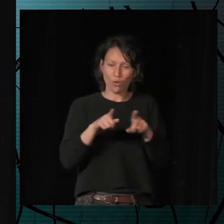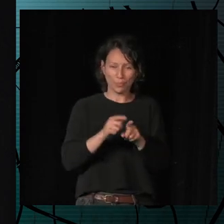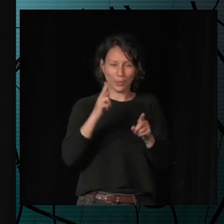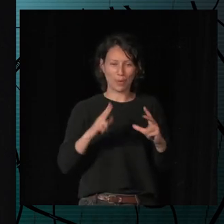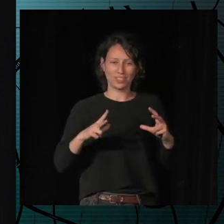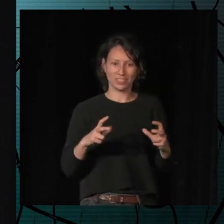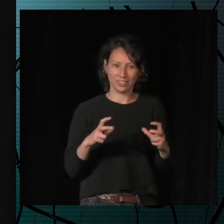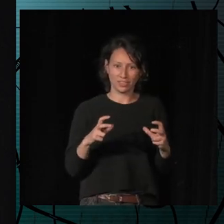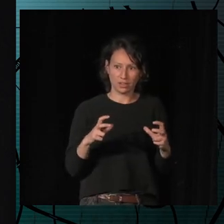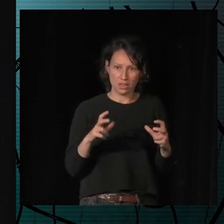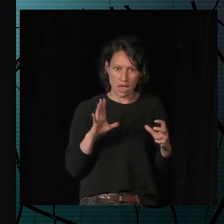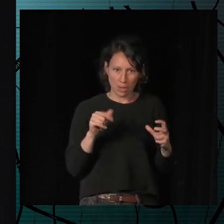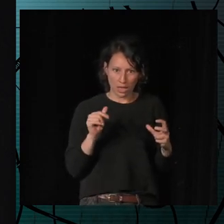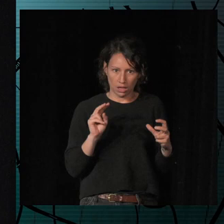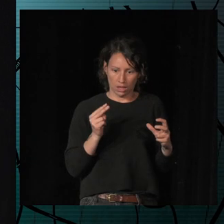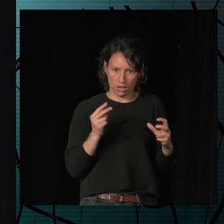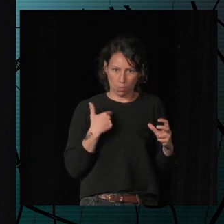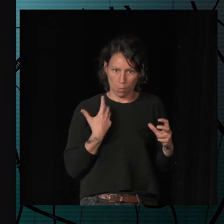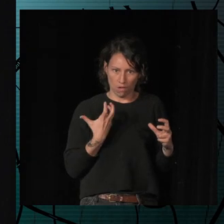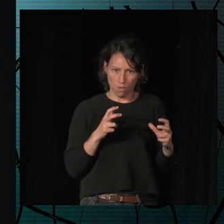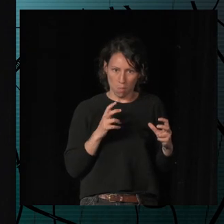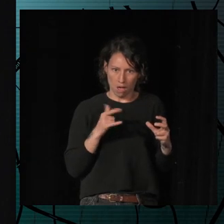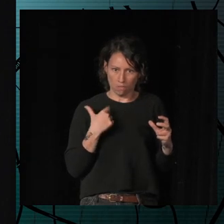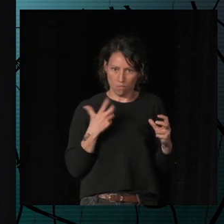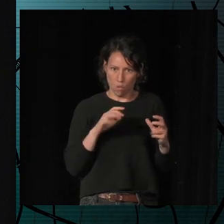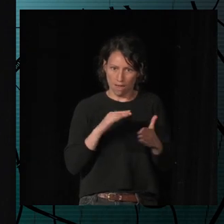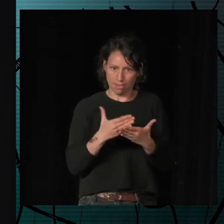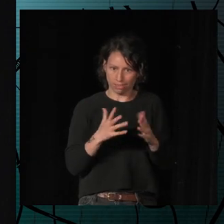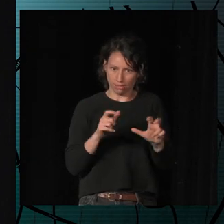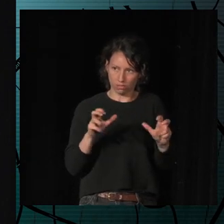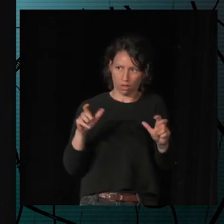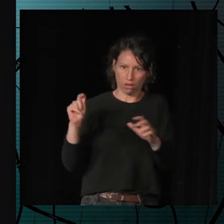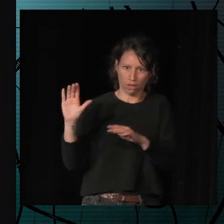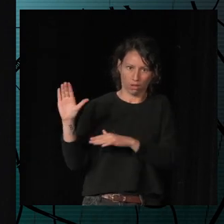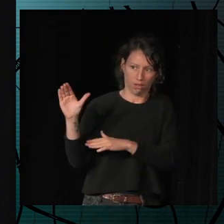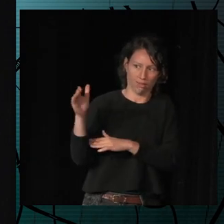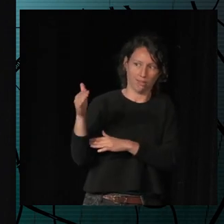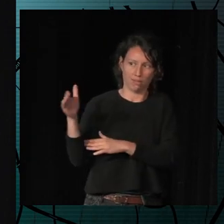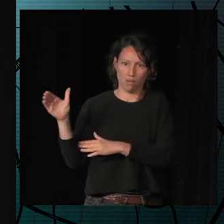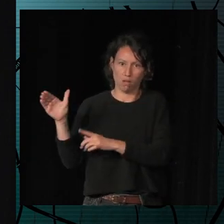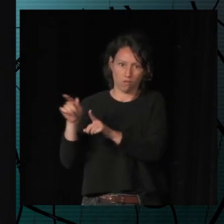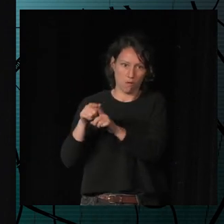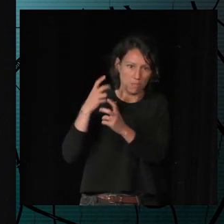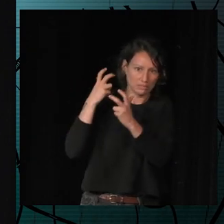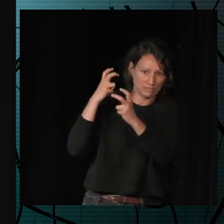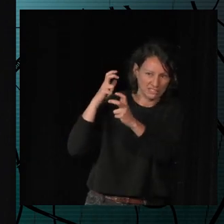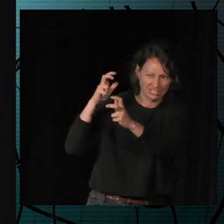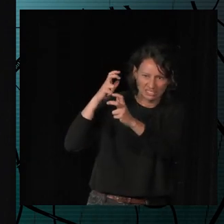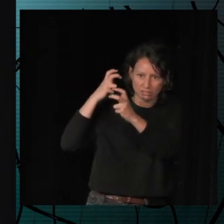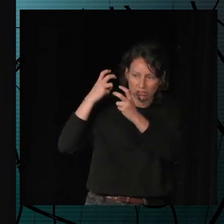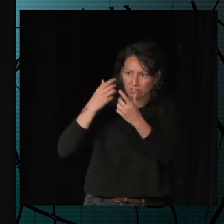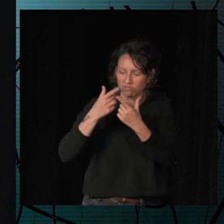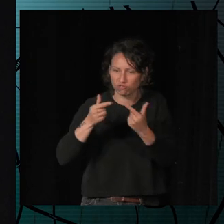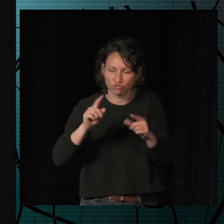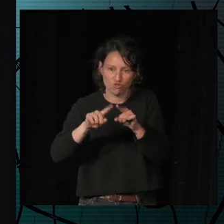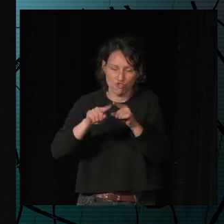moindre craquement de porte le moindre tout devient terrifiant et c'est ça aussi c'est à la fois une envie d'y aller d'y être mais quand on y est c'est